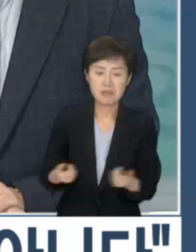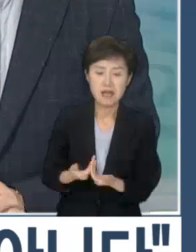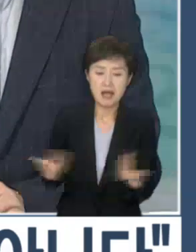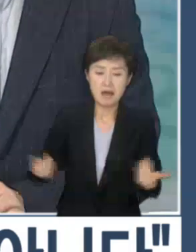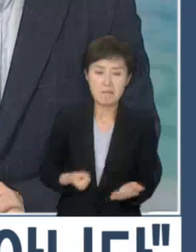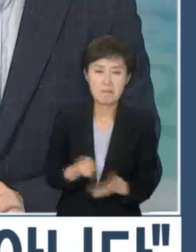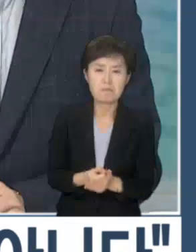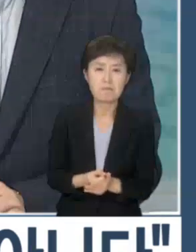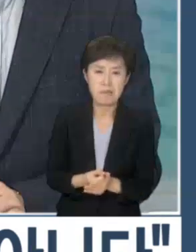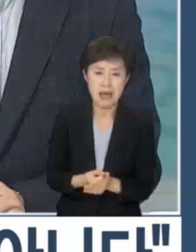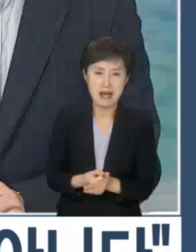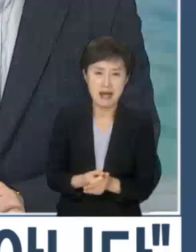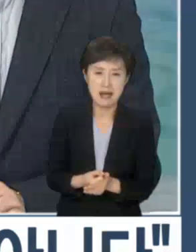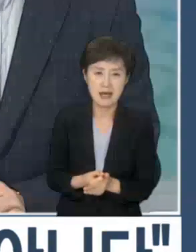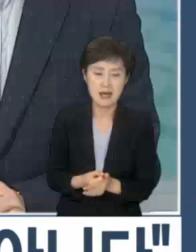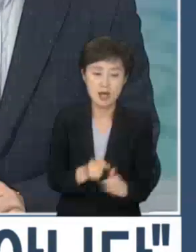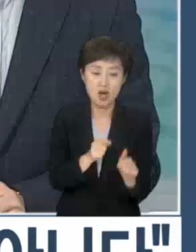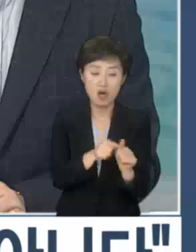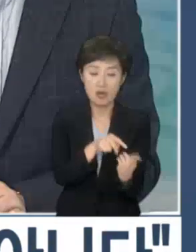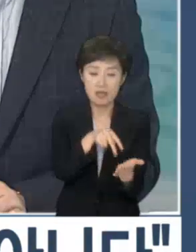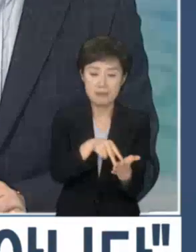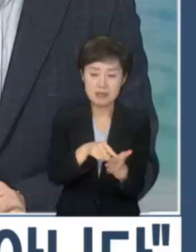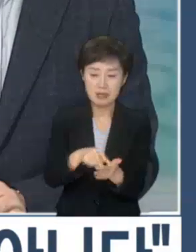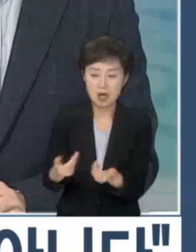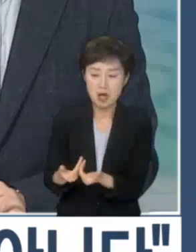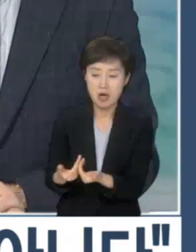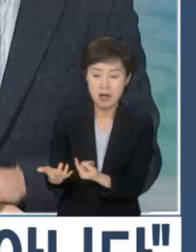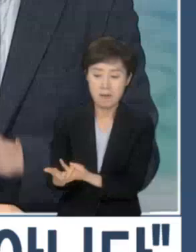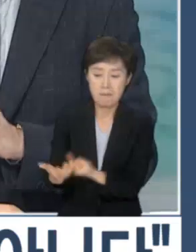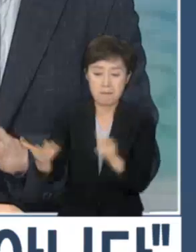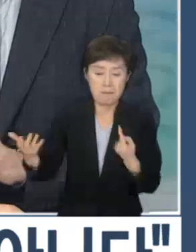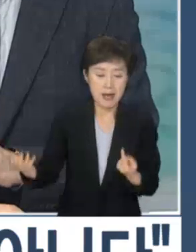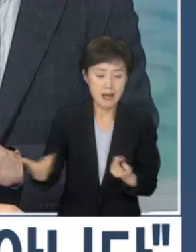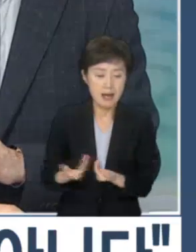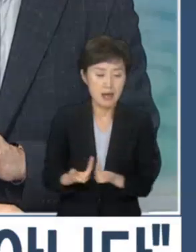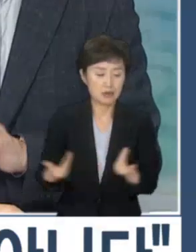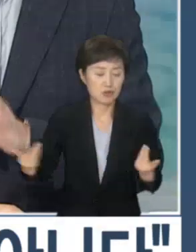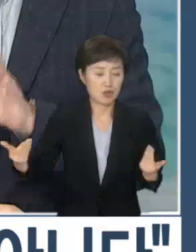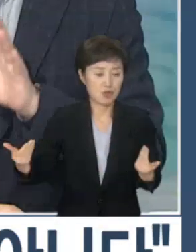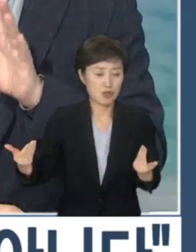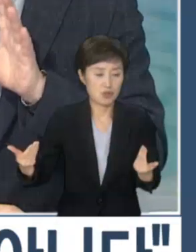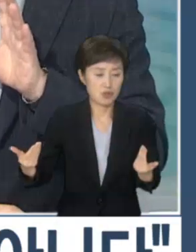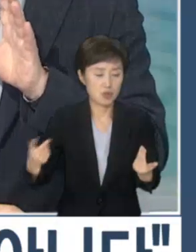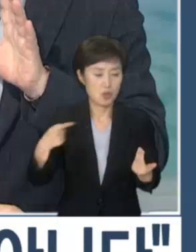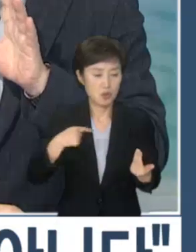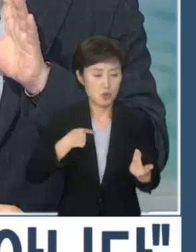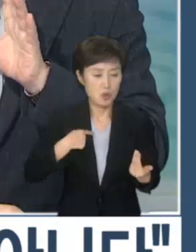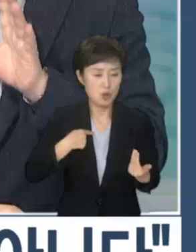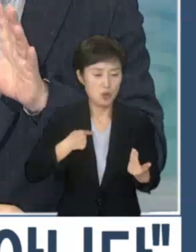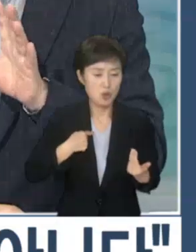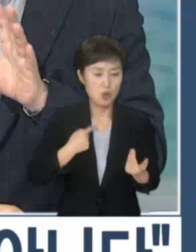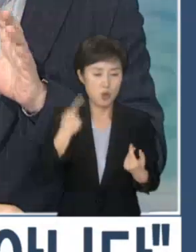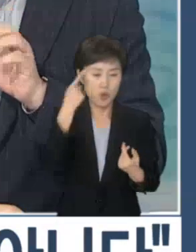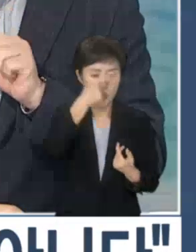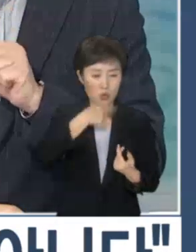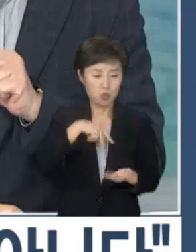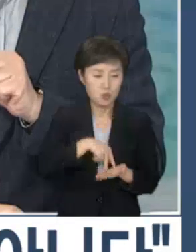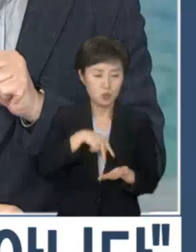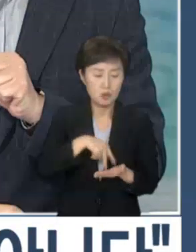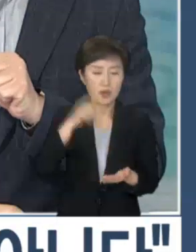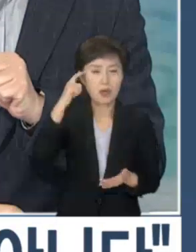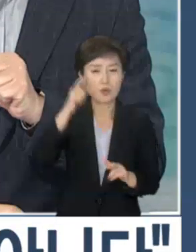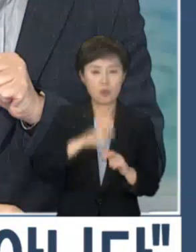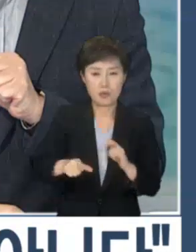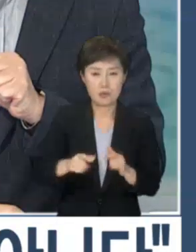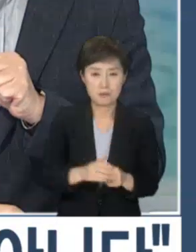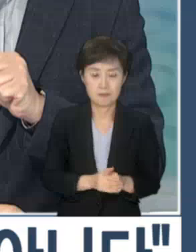축적해 가느냐라고 생각을 해요. 그러면서 이제 아까 120일 전이라고 하는 것은 120일 부터 예비 후보